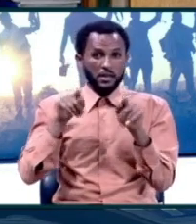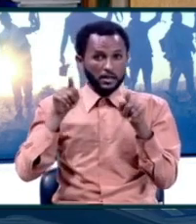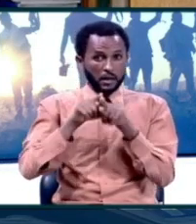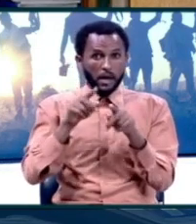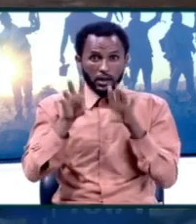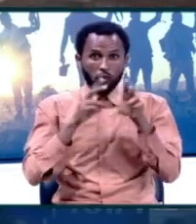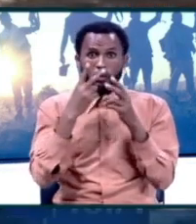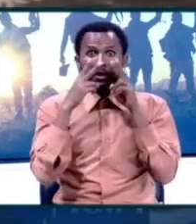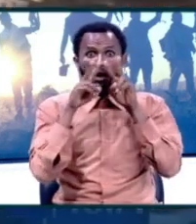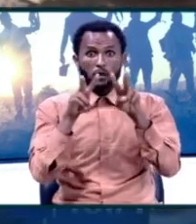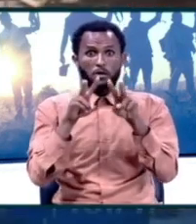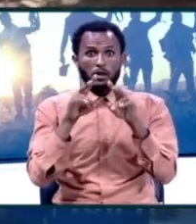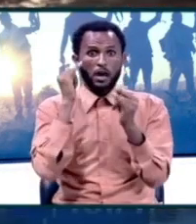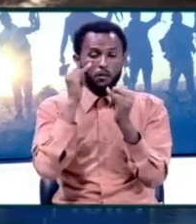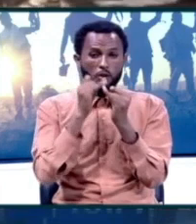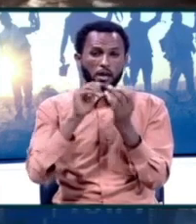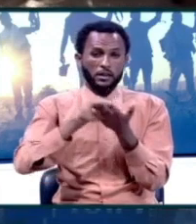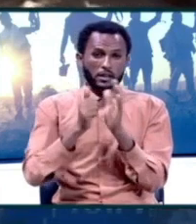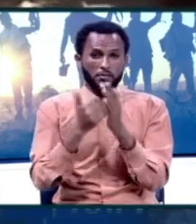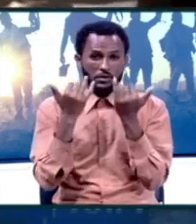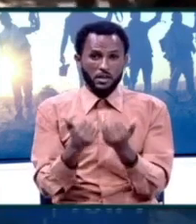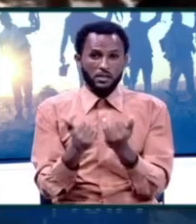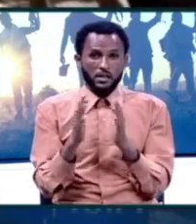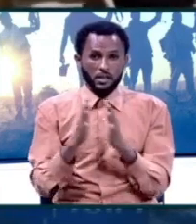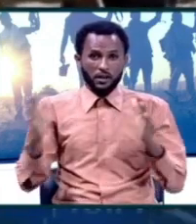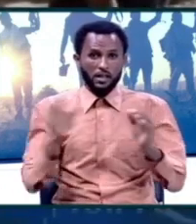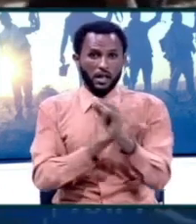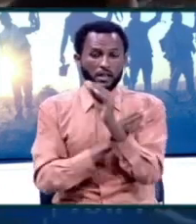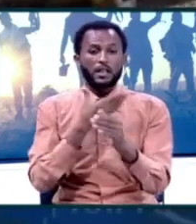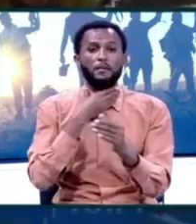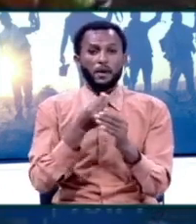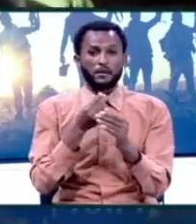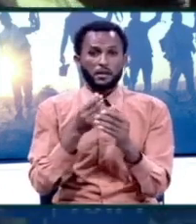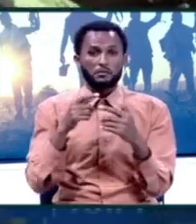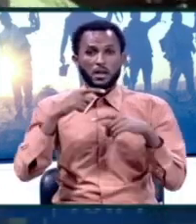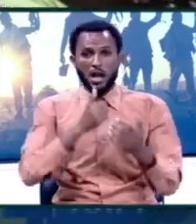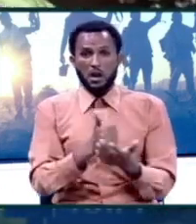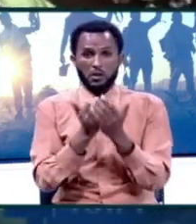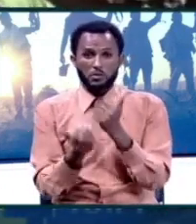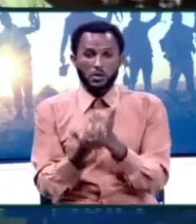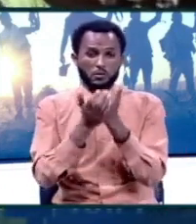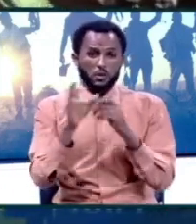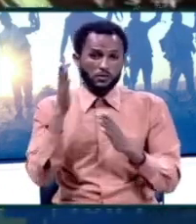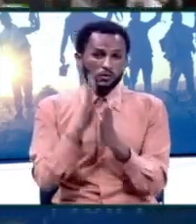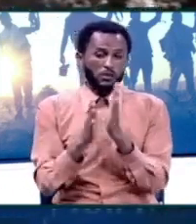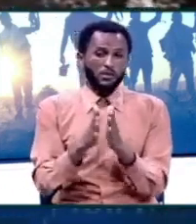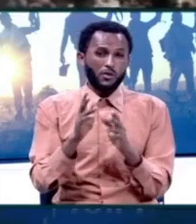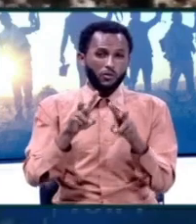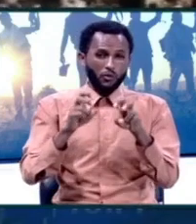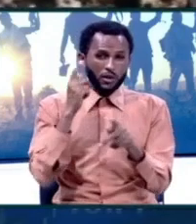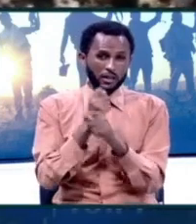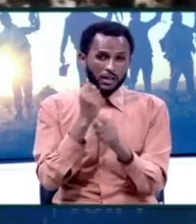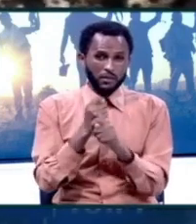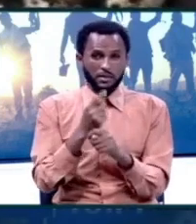ገይርኩም ረኣይዎ ኣብ መወዳእታ ድማ እቲ ሕዚ ብተስፋሕፋሕተይ ሓይልታት ኣምሓራን መሻርክቶምን ዝፍፀም ዘሎ ባርባራዊ ተግባር